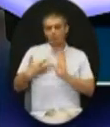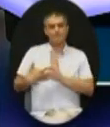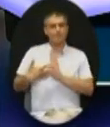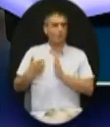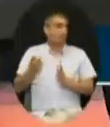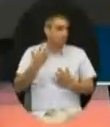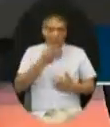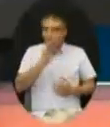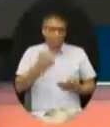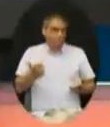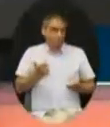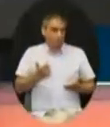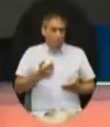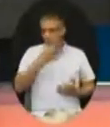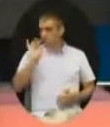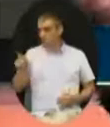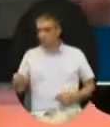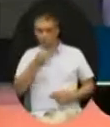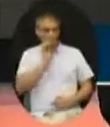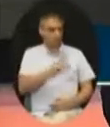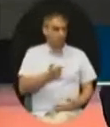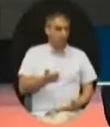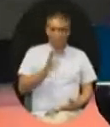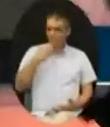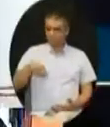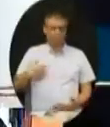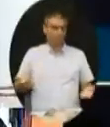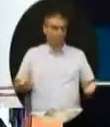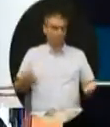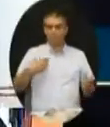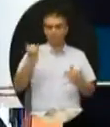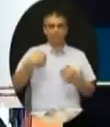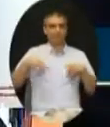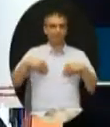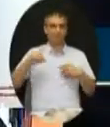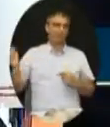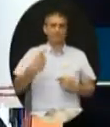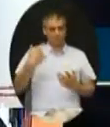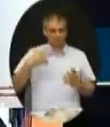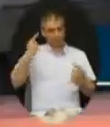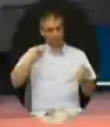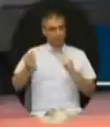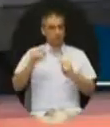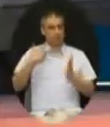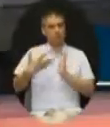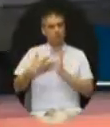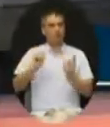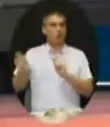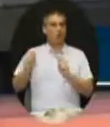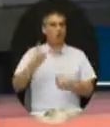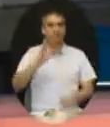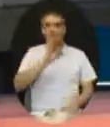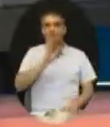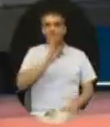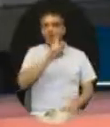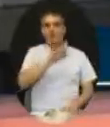דעתי לגיטימית, לגיטימית נגד זה, גם בארץ אנחנו חלוקים, יש ביקורת. הבעיה